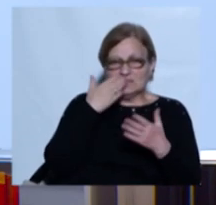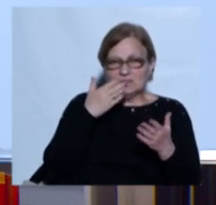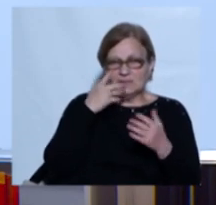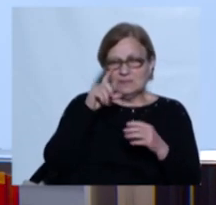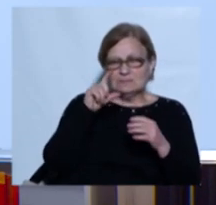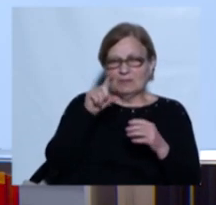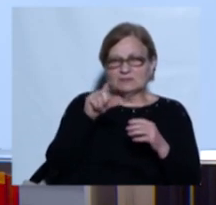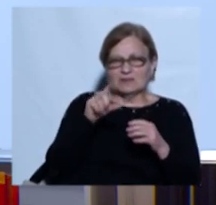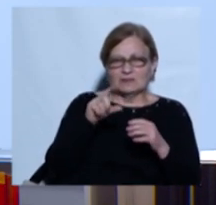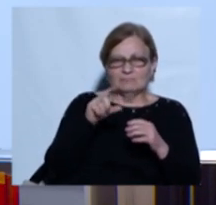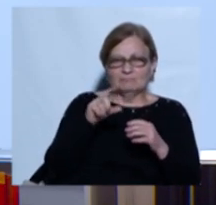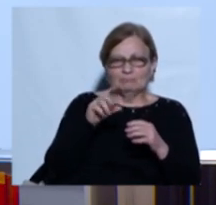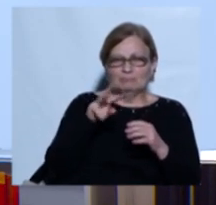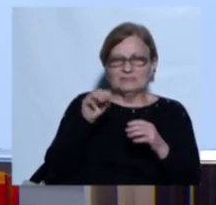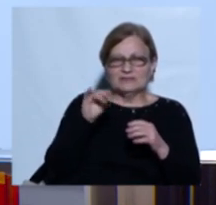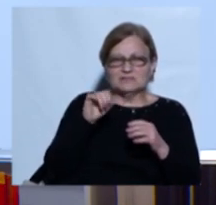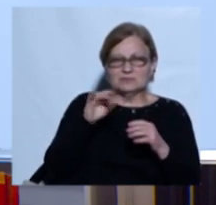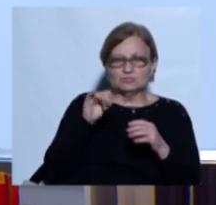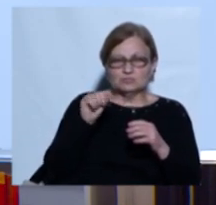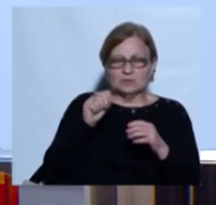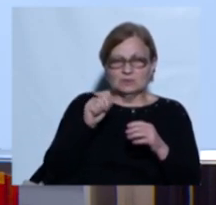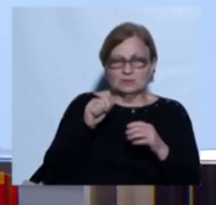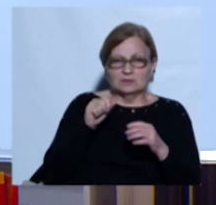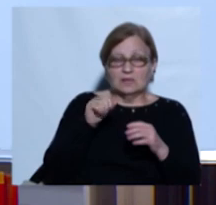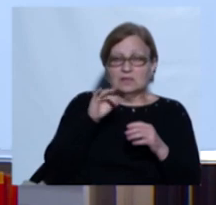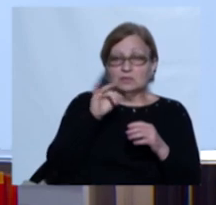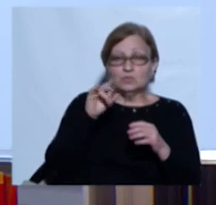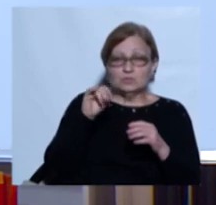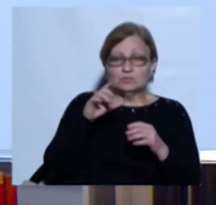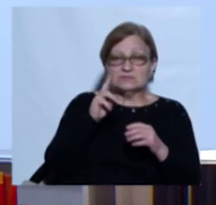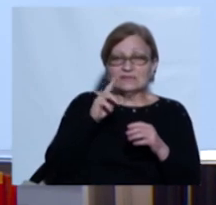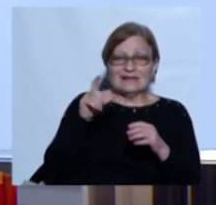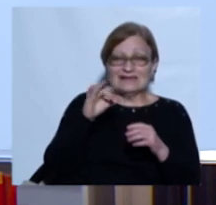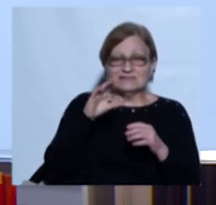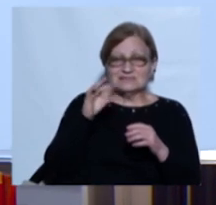ეს პატარა მინიატურა. და იწყება ასე, იულიუს კეისრის